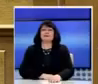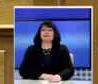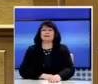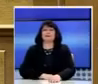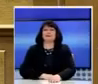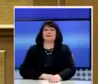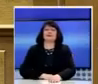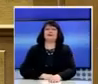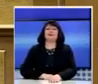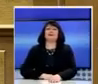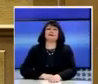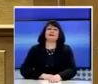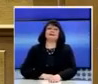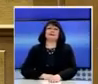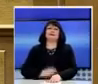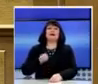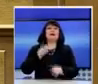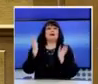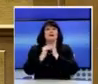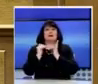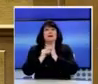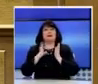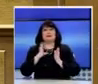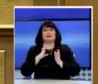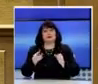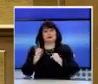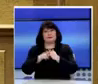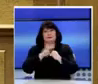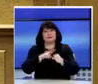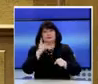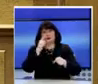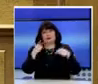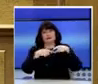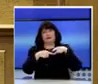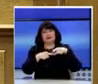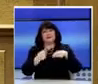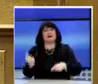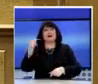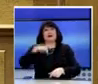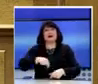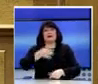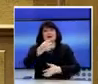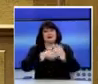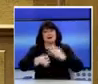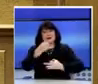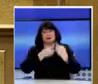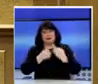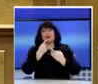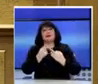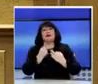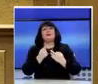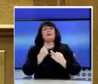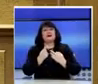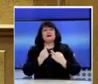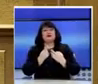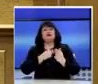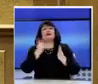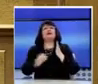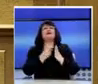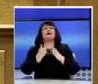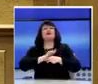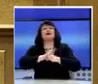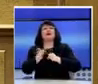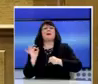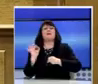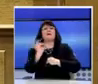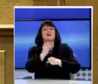και Δεκέμβρη, και έρχεστε εδώ για να μας πείτε πόσο πετυχημένη ήταν η διαχείριση του δεύτερου κύματος και τι καλά